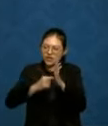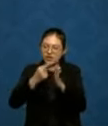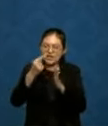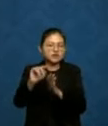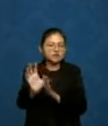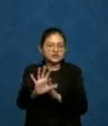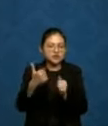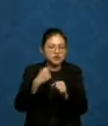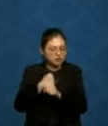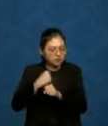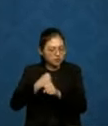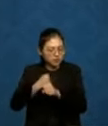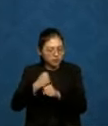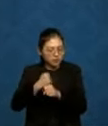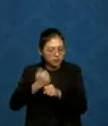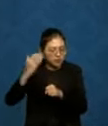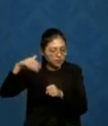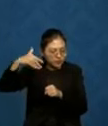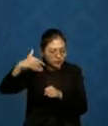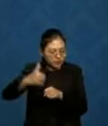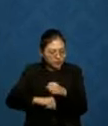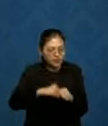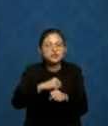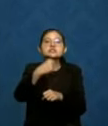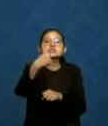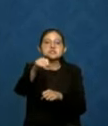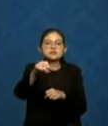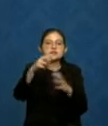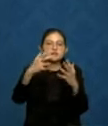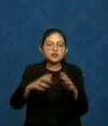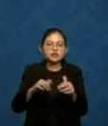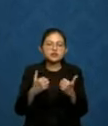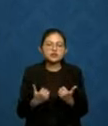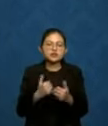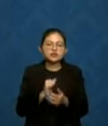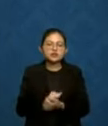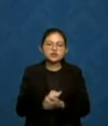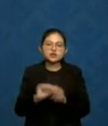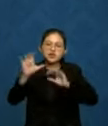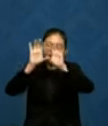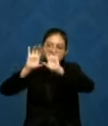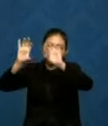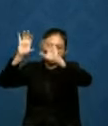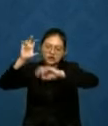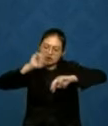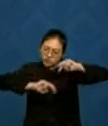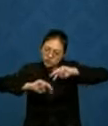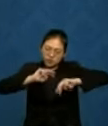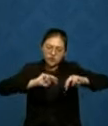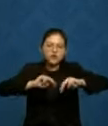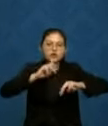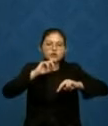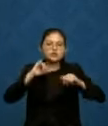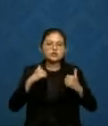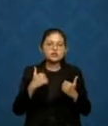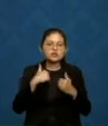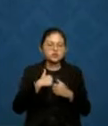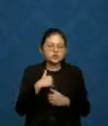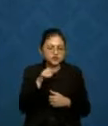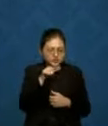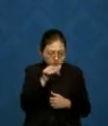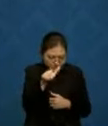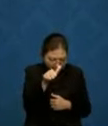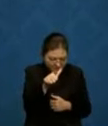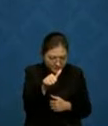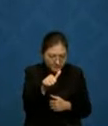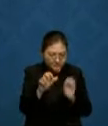งานด้านนี้มาเกินกว่า 10ปีแล้วและที่สำคัญครับท่านอยู่ภายใต้การบริหารของข้าราชการประจำที่ผมผมเชื่อมั่นว่าท่านต้องมีความแม่นยำ